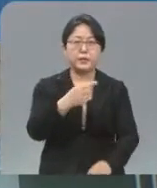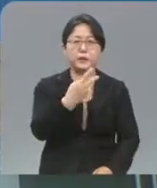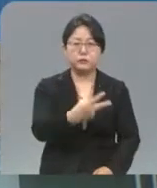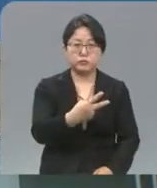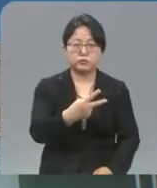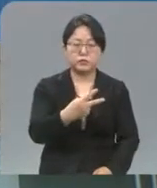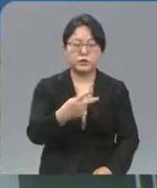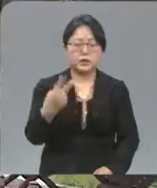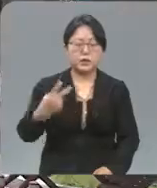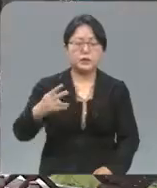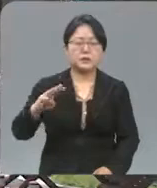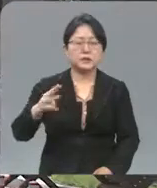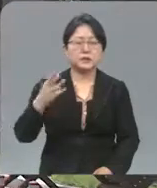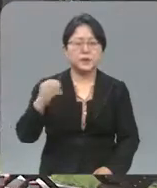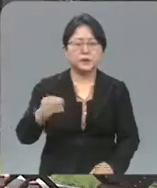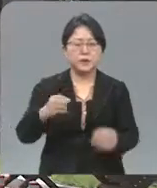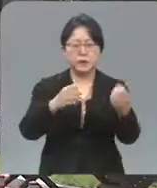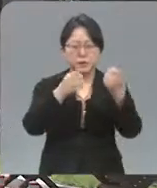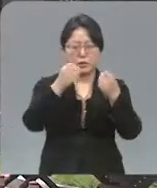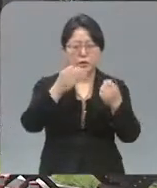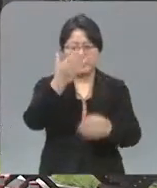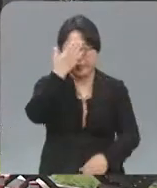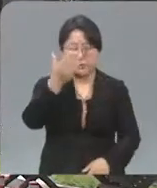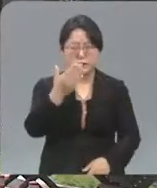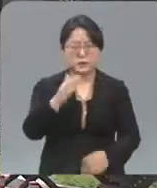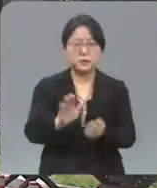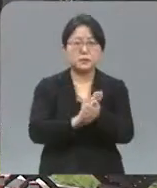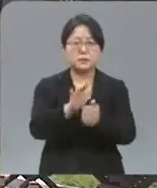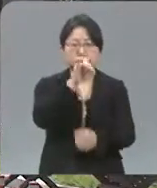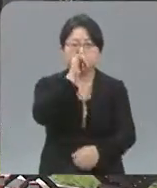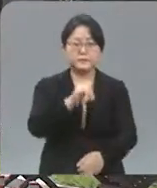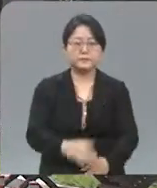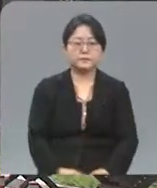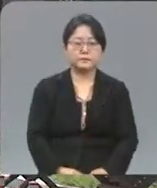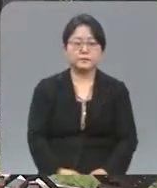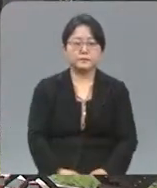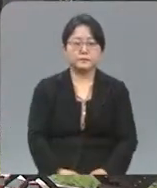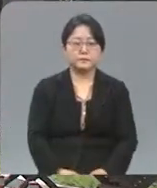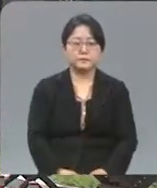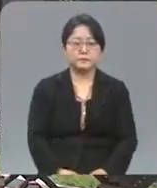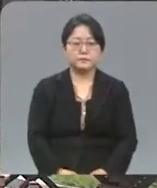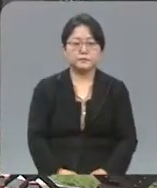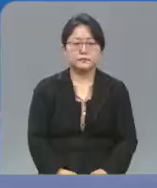102건에 2,300만 원의 감면 혜택을 받았습니다.